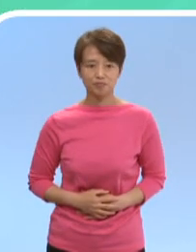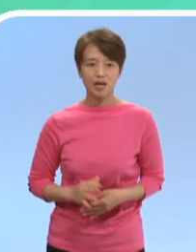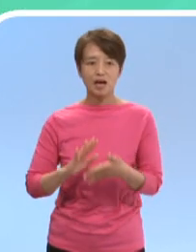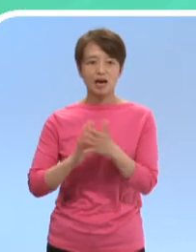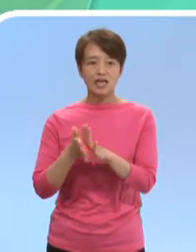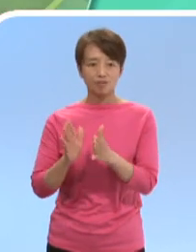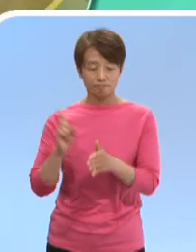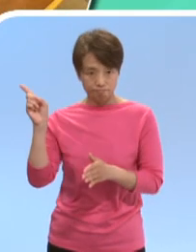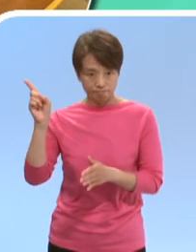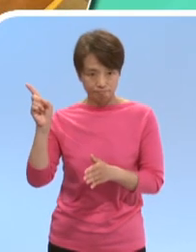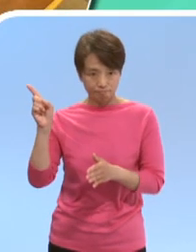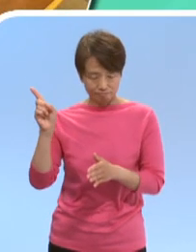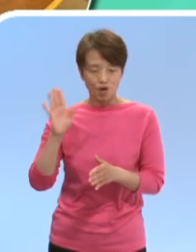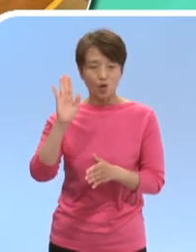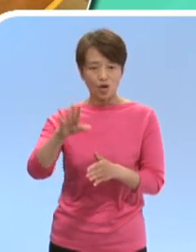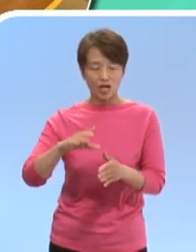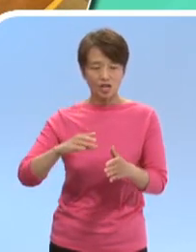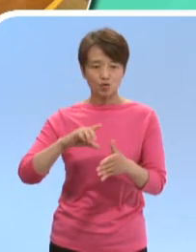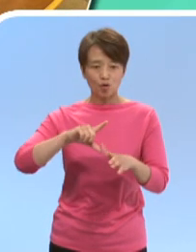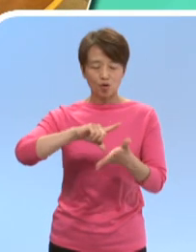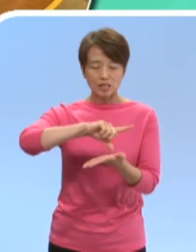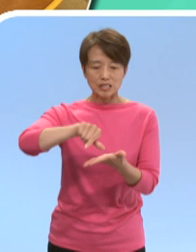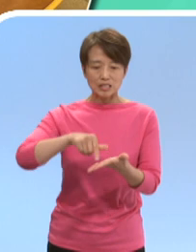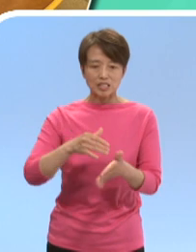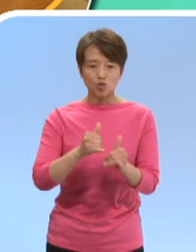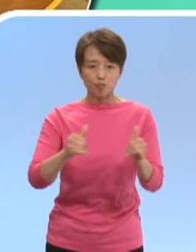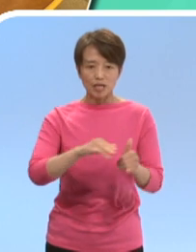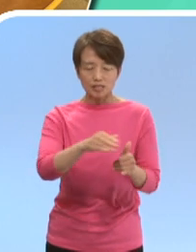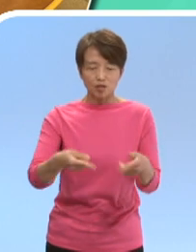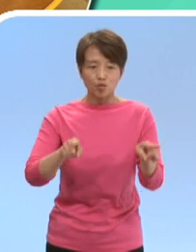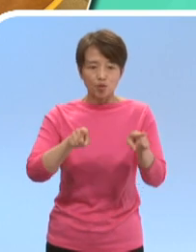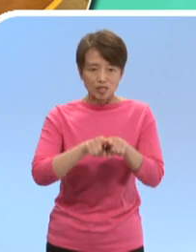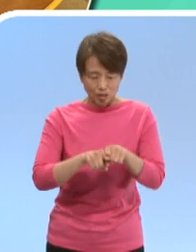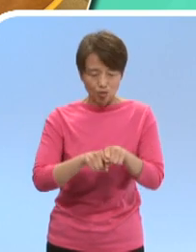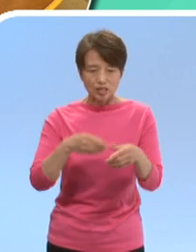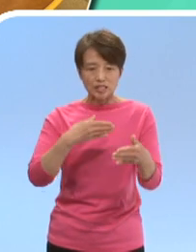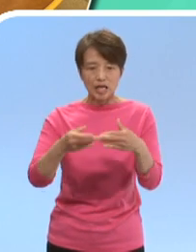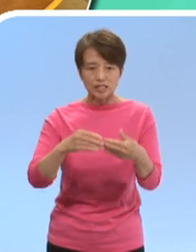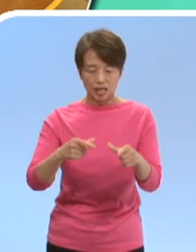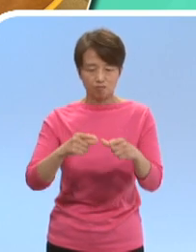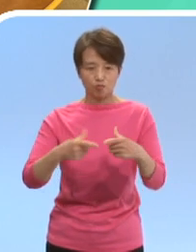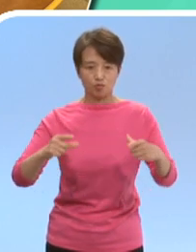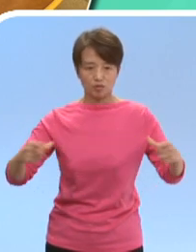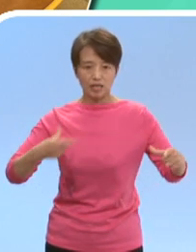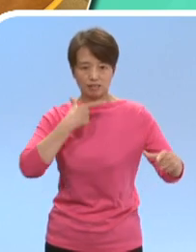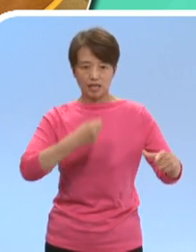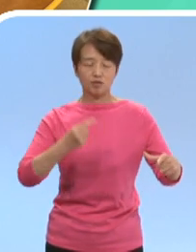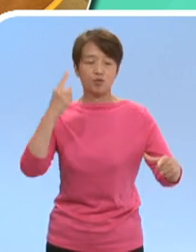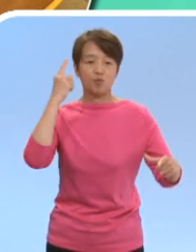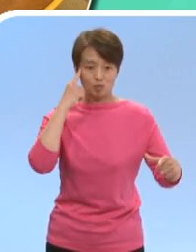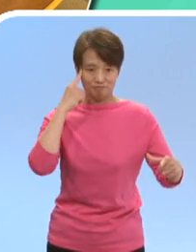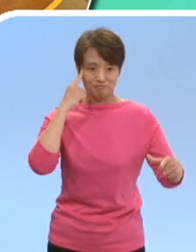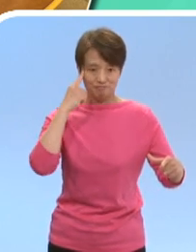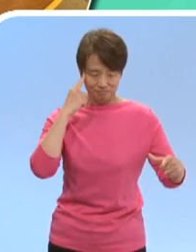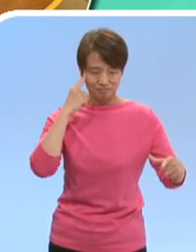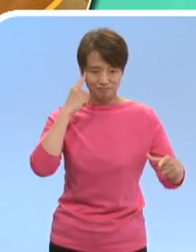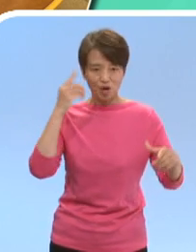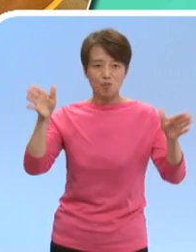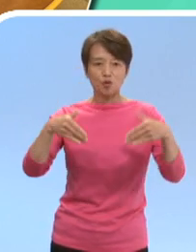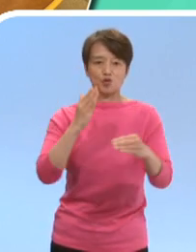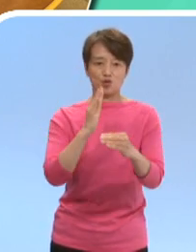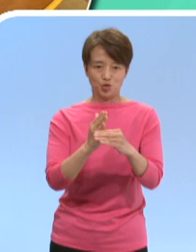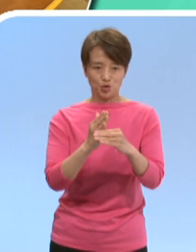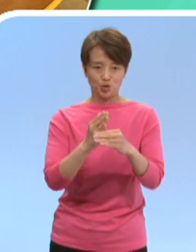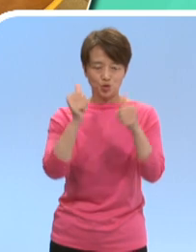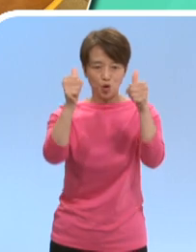また県ではこれからも地域の皆さんと一緒にフィーパビを増やしていこうと体験プログラムを募集中です。